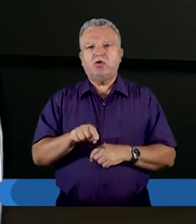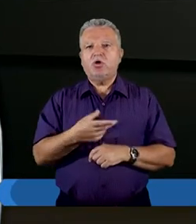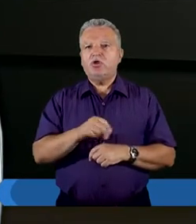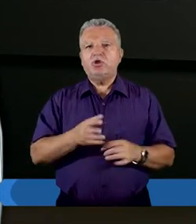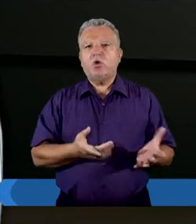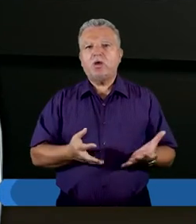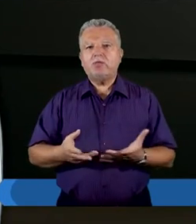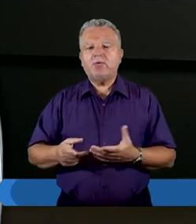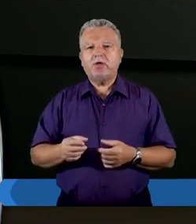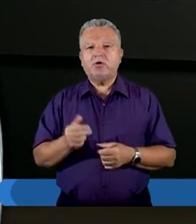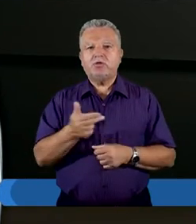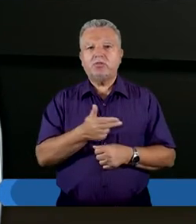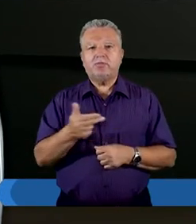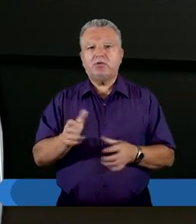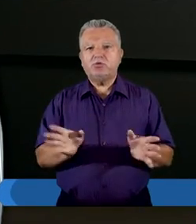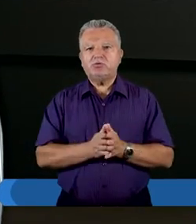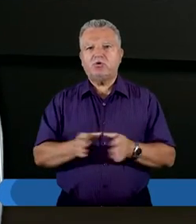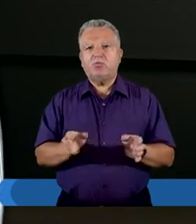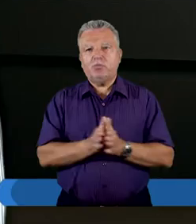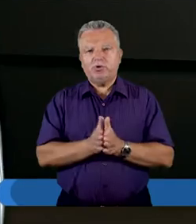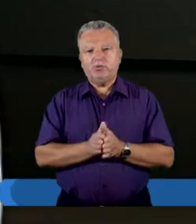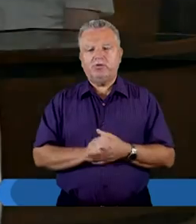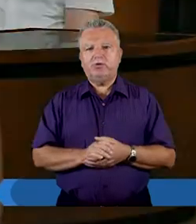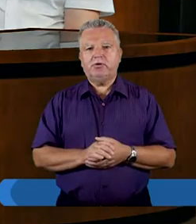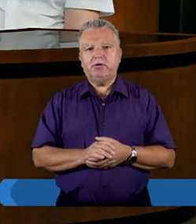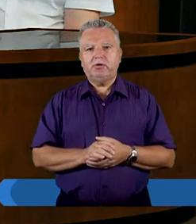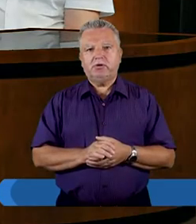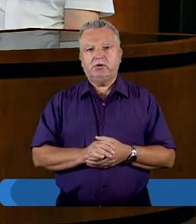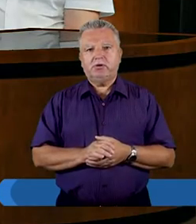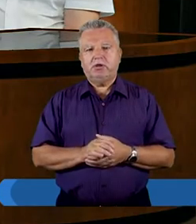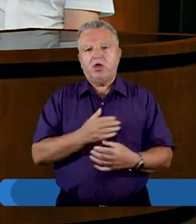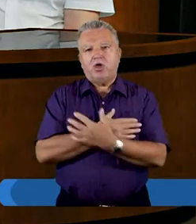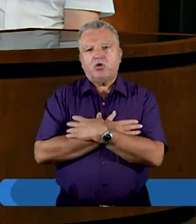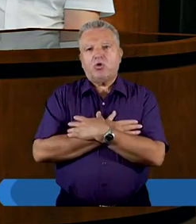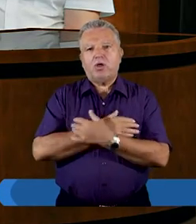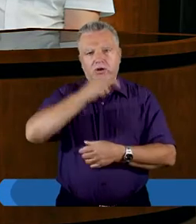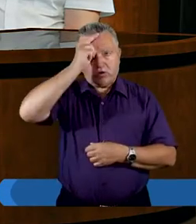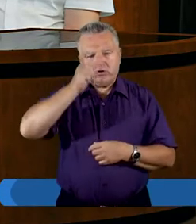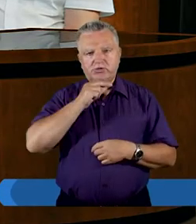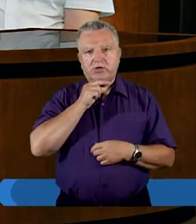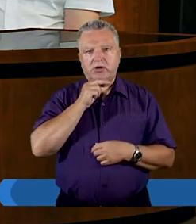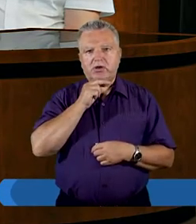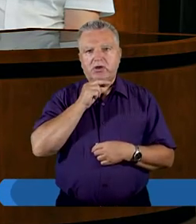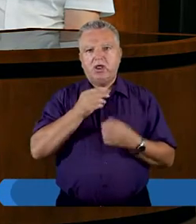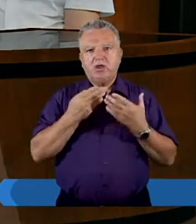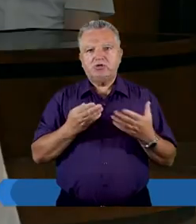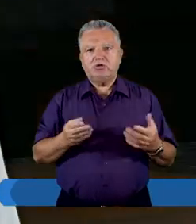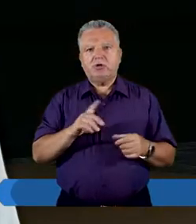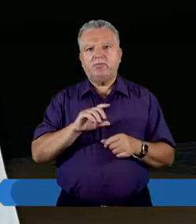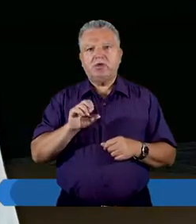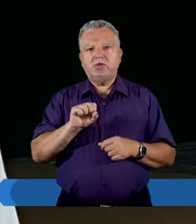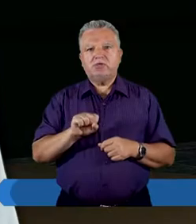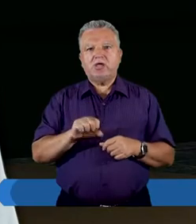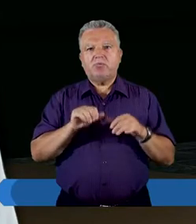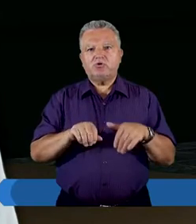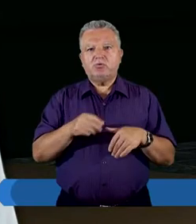niełatwego zagadnienia wspólną modlitwą. Bardzo proszę. Ukochany Ojcze, dziękujemy Ci za